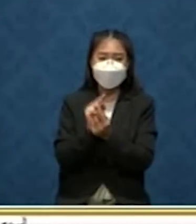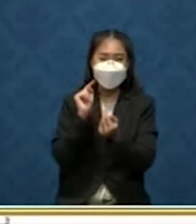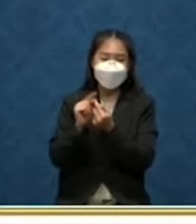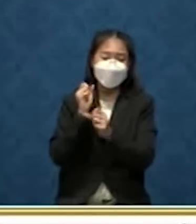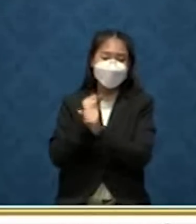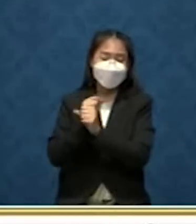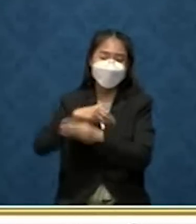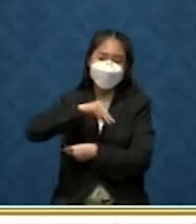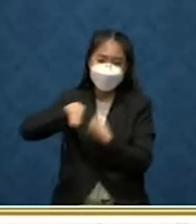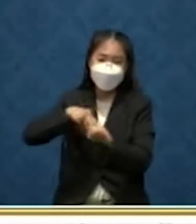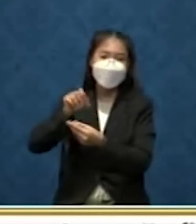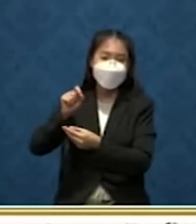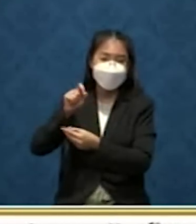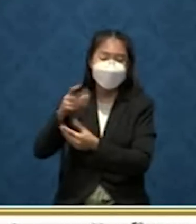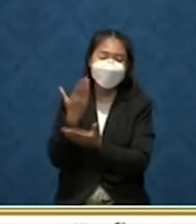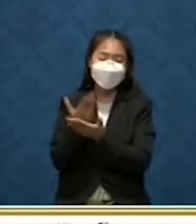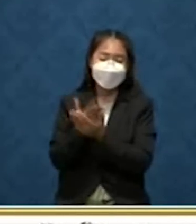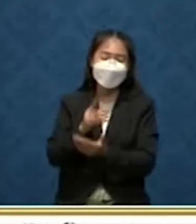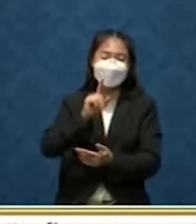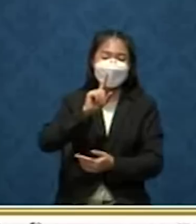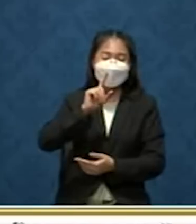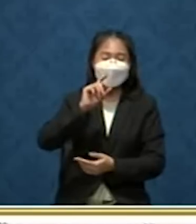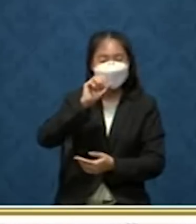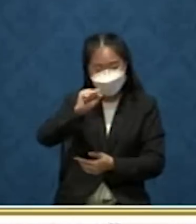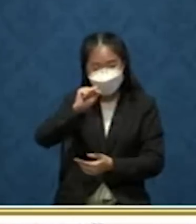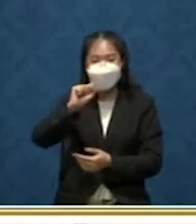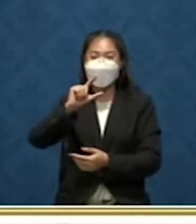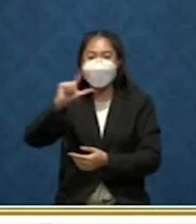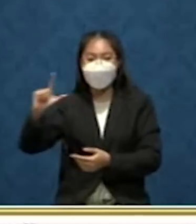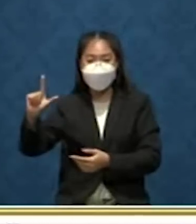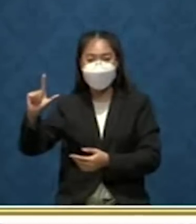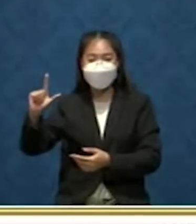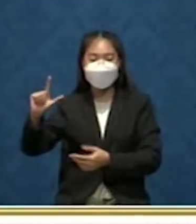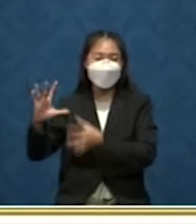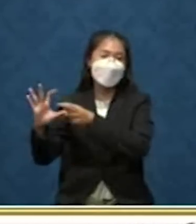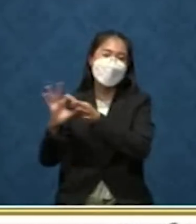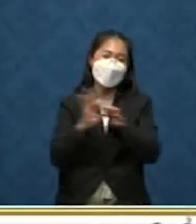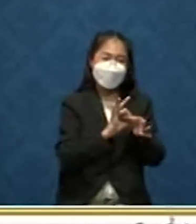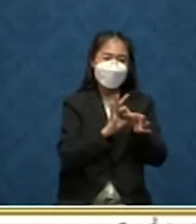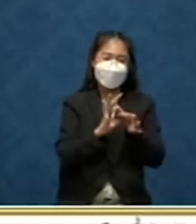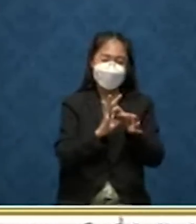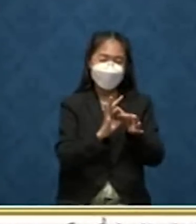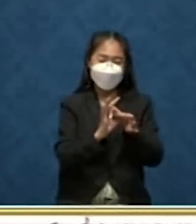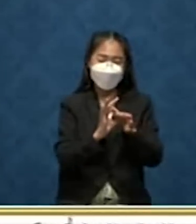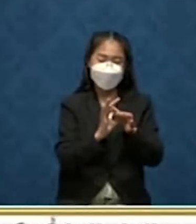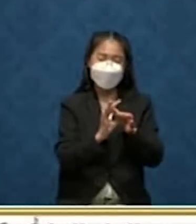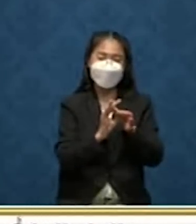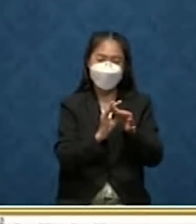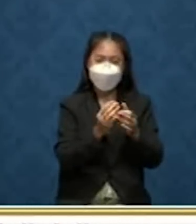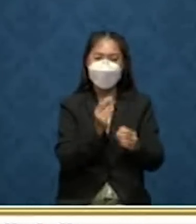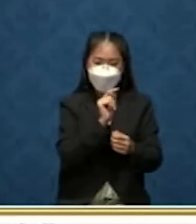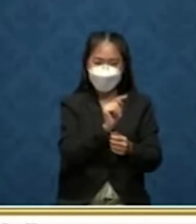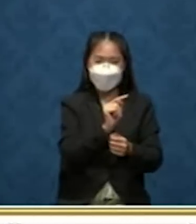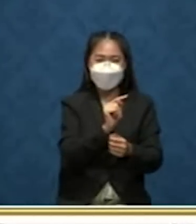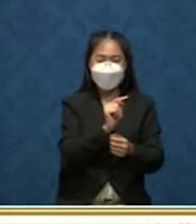ใหญ่หลกแสน หลักร้าน เชื่อมโยงไปถึงผู้ต้หาสำคัญระดับนี้อย่างน้อยที่สุด